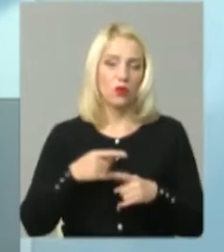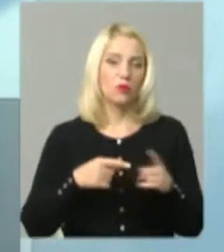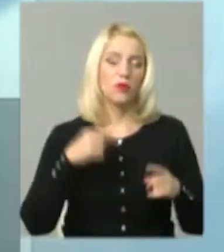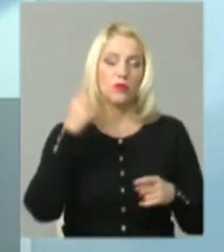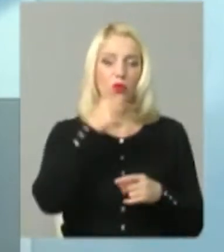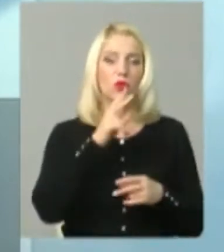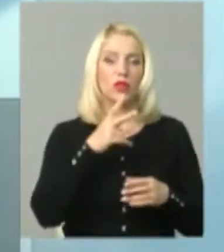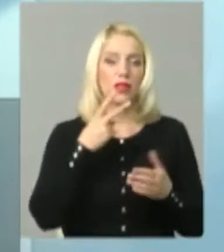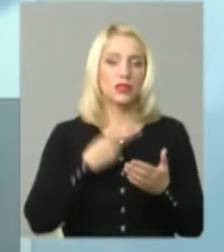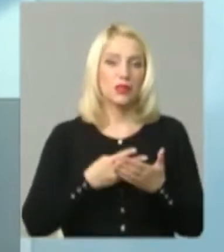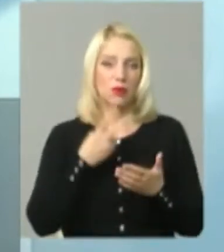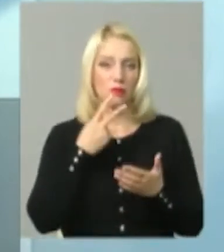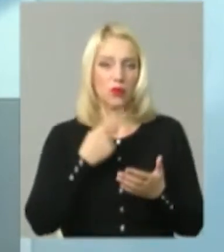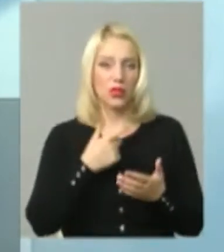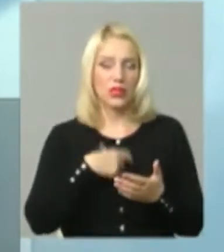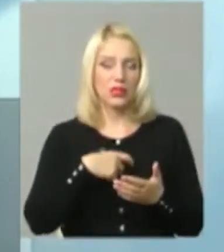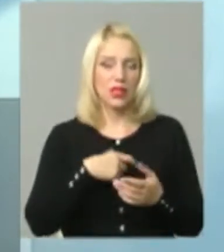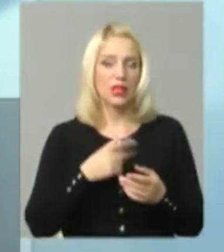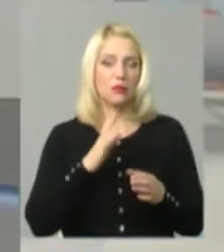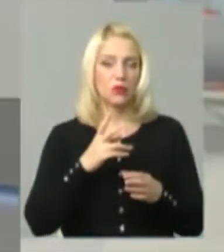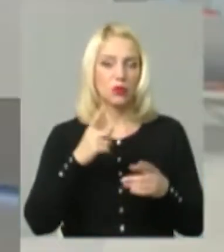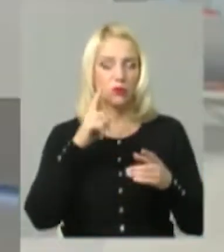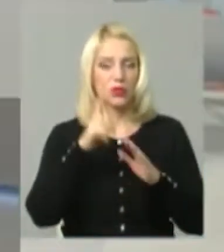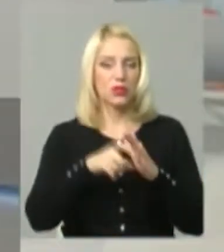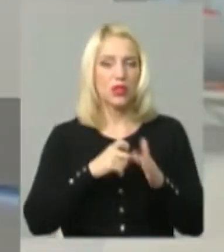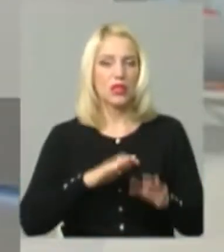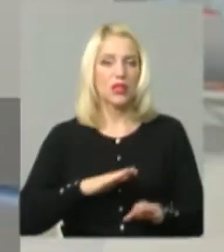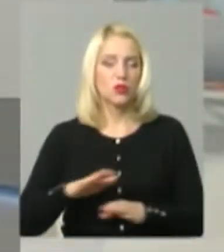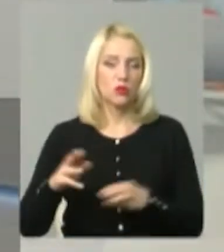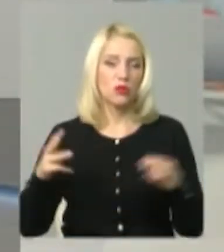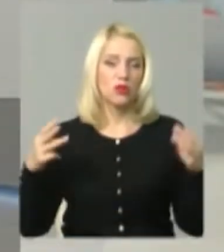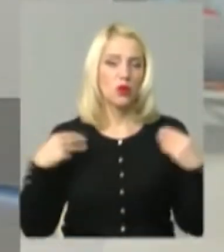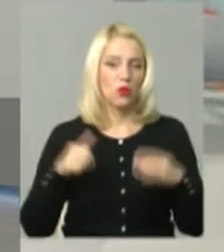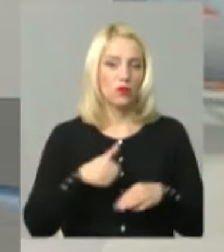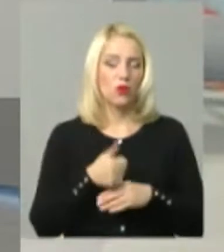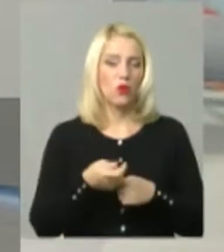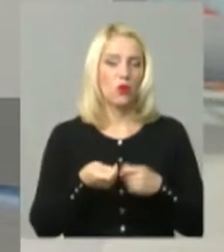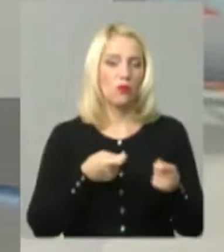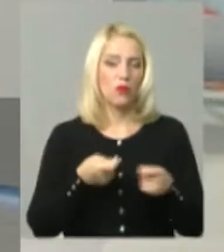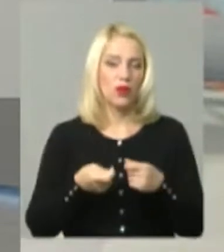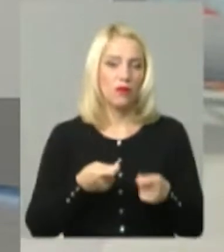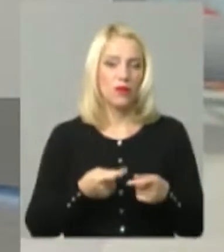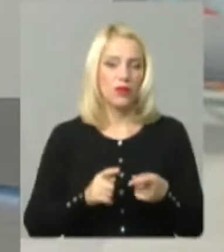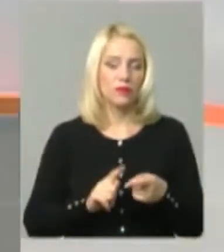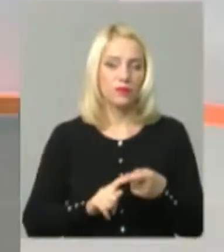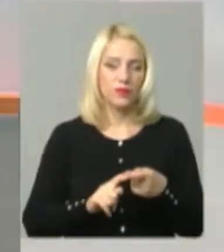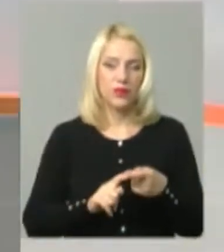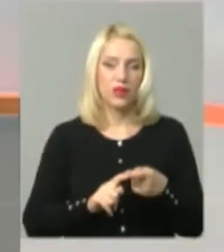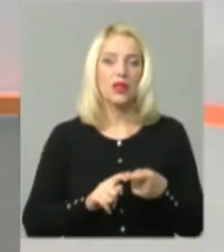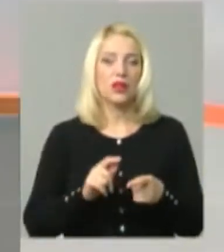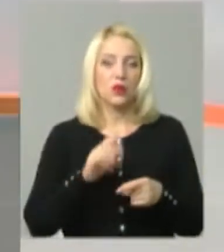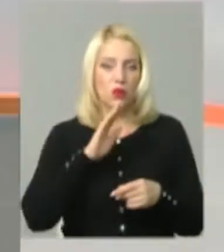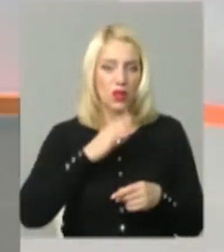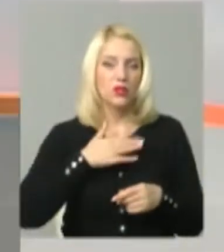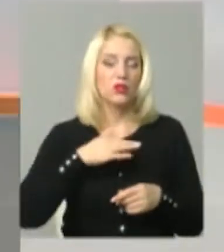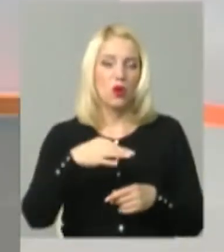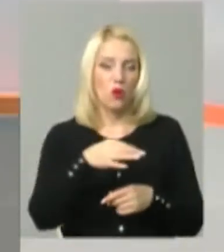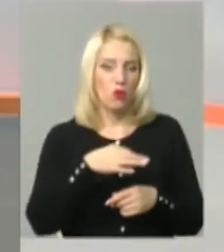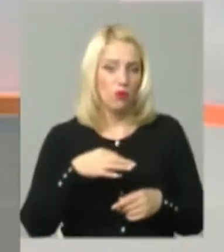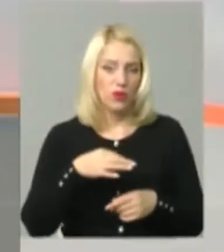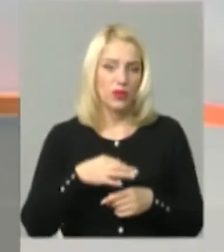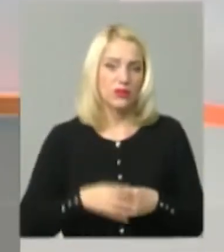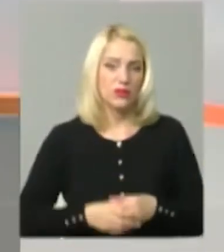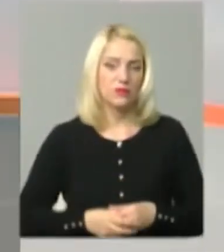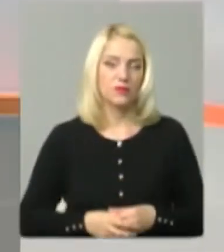себе зарекомендувала, будемо з'ясовувати із заступником начальника головного управління Нацполіції у Хмельницькій області Валентином Білянським.